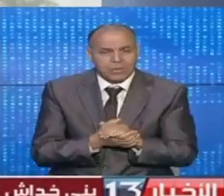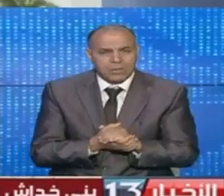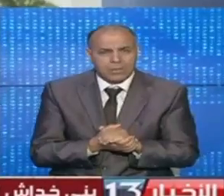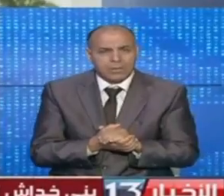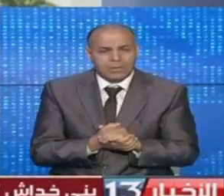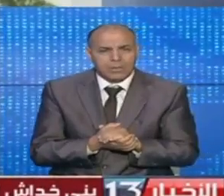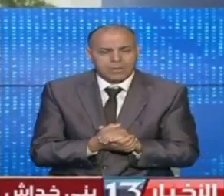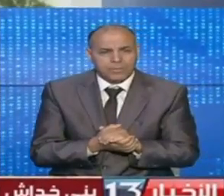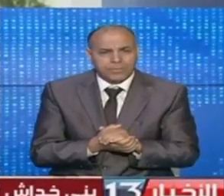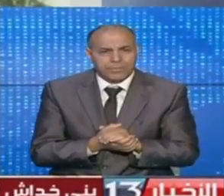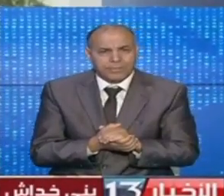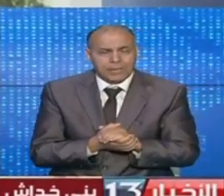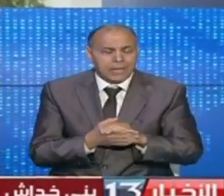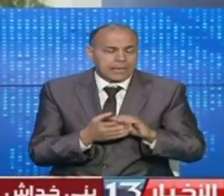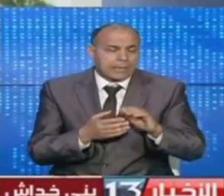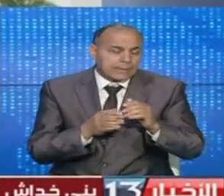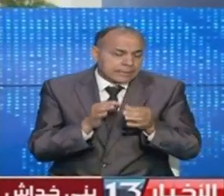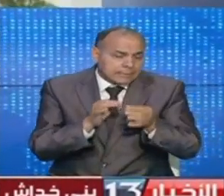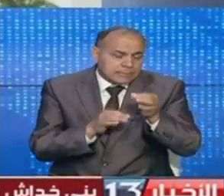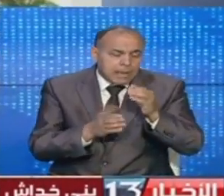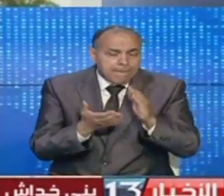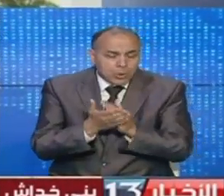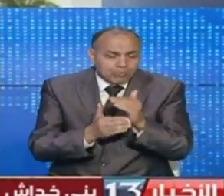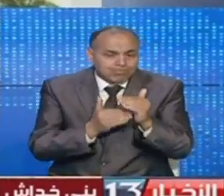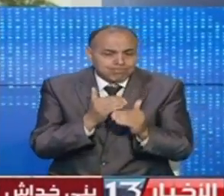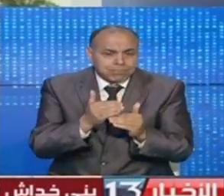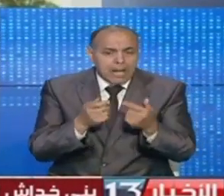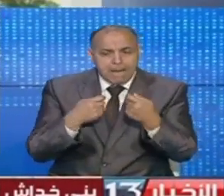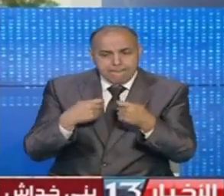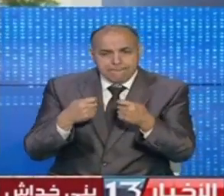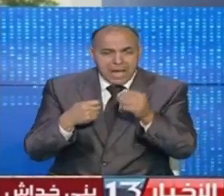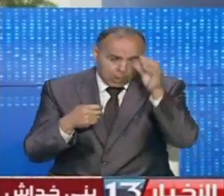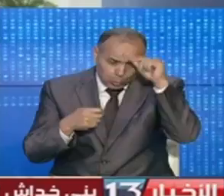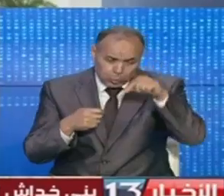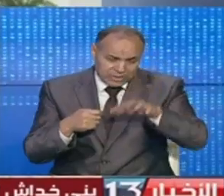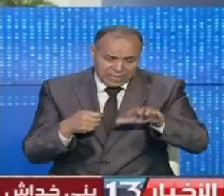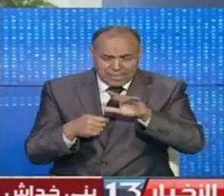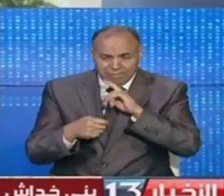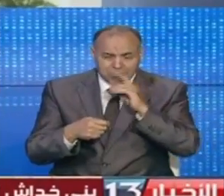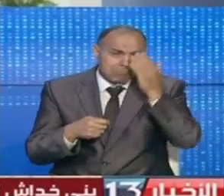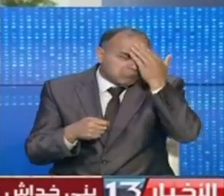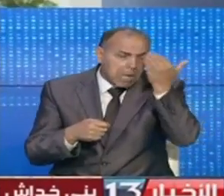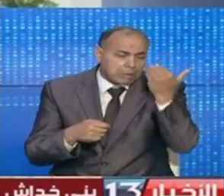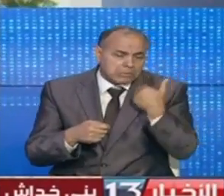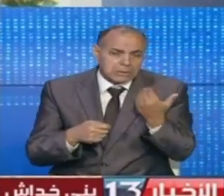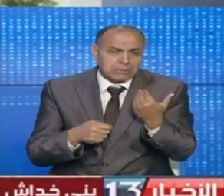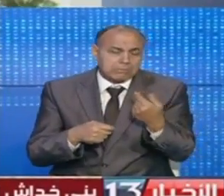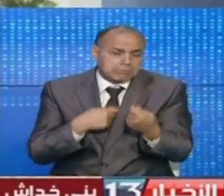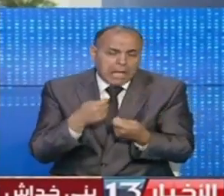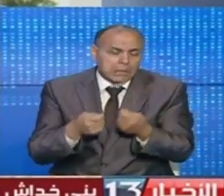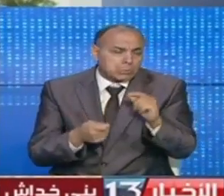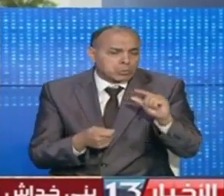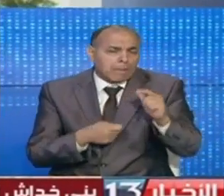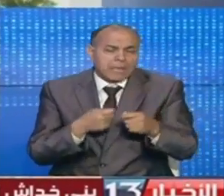خوخ. والله المردودية معناها المشروع يخرج، معناها البيعان ما نبيع محلي، الأغلبية ما زالت مانيش معروف ياسر هنا ياكت، معناها